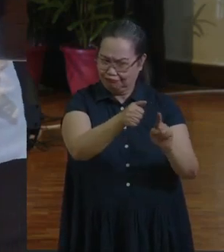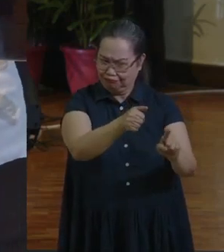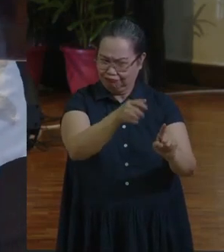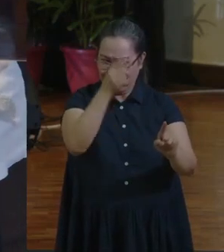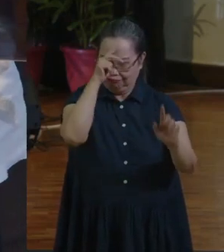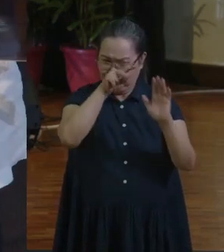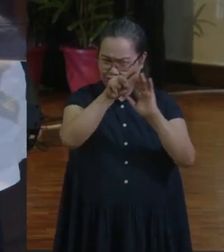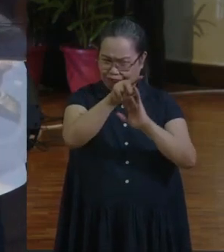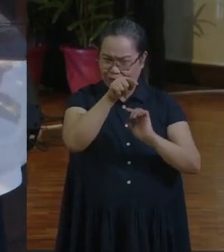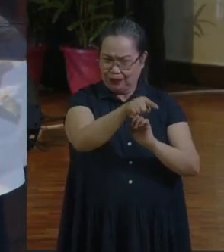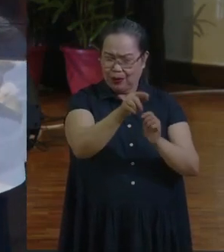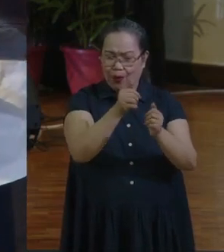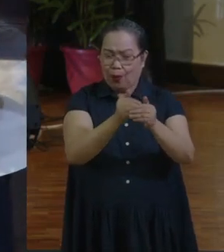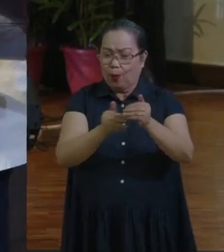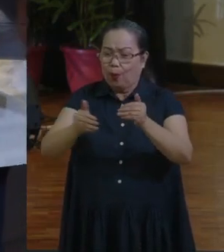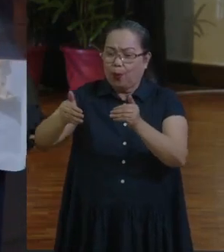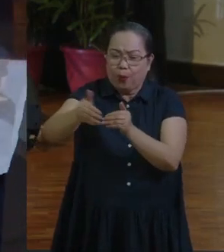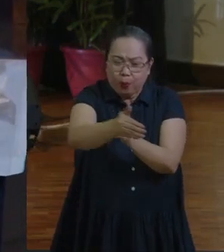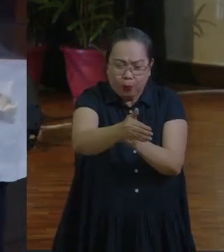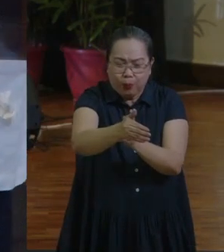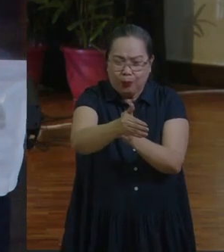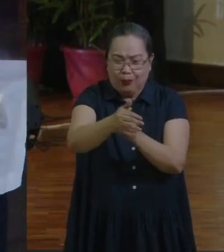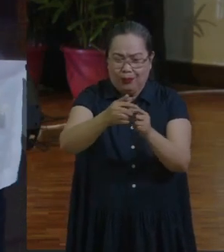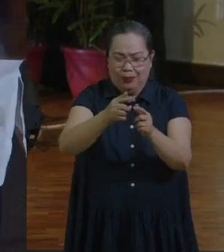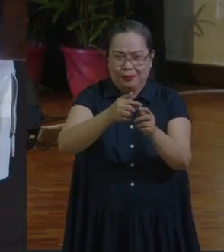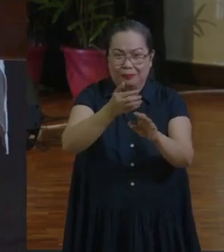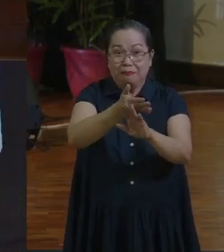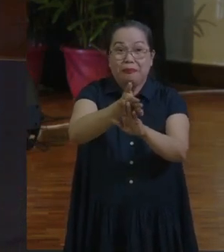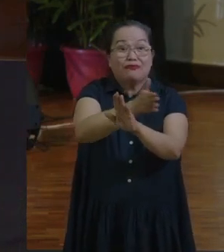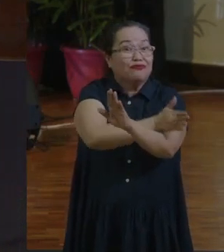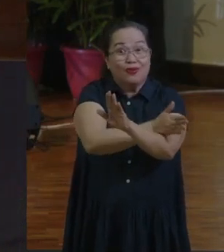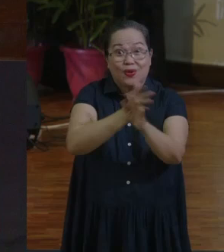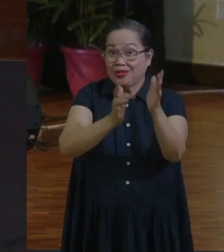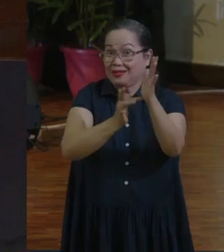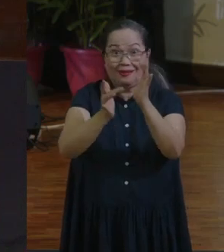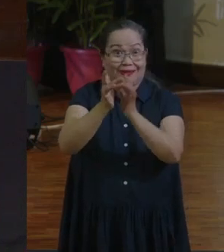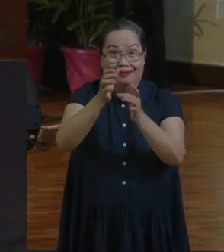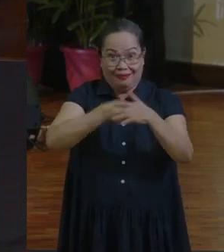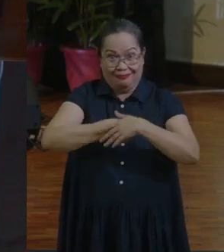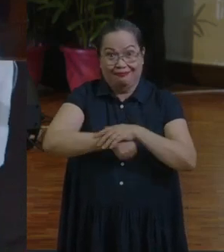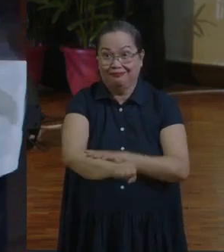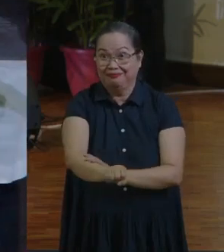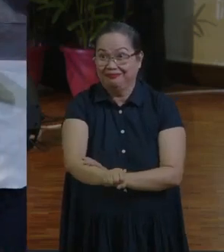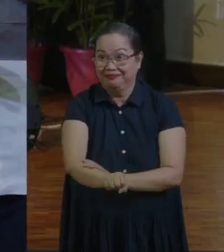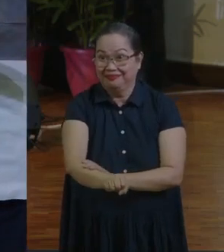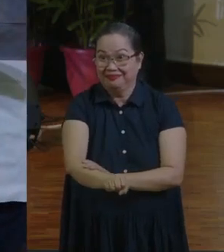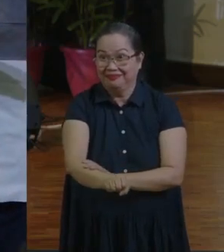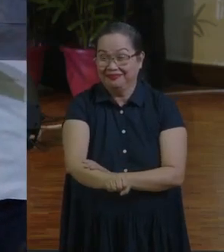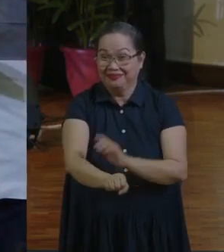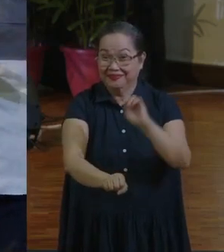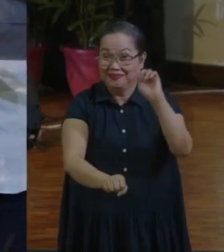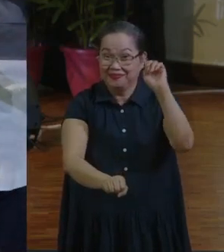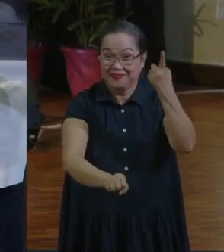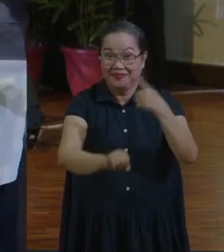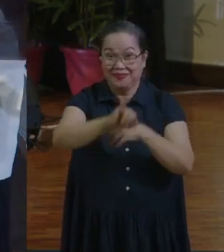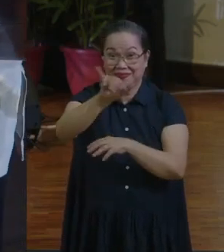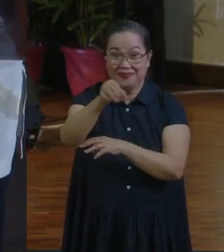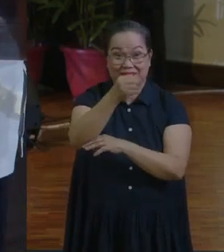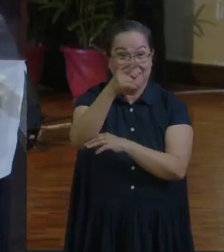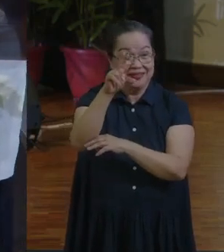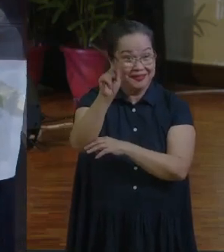na forerunner ng Mesiyas, na darating bago dumating ang Mesiyas. No? Tapat